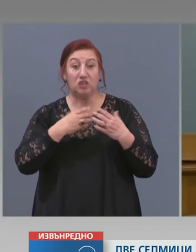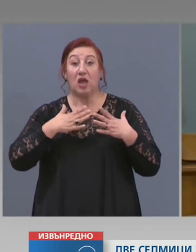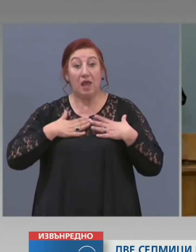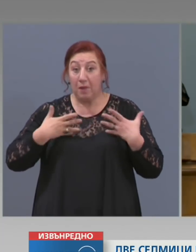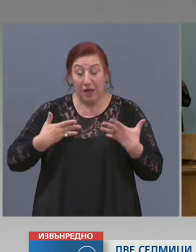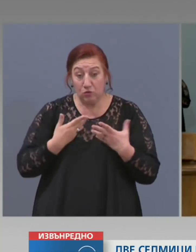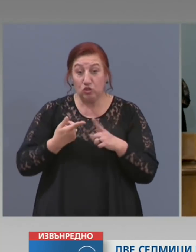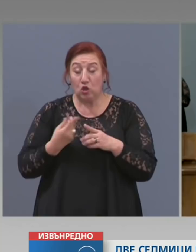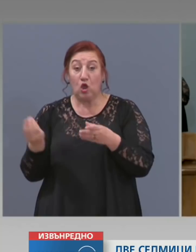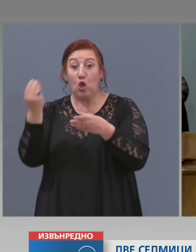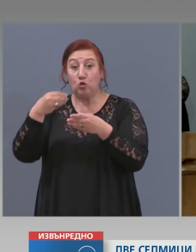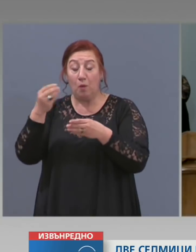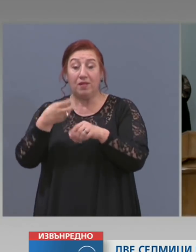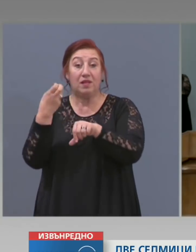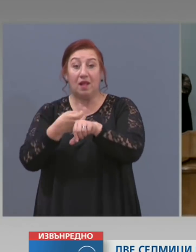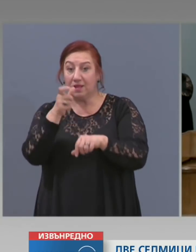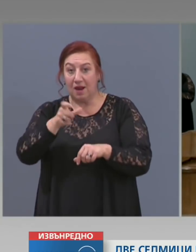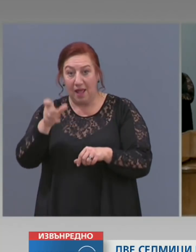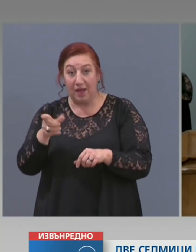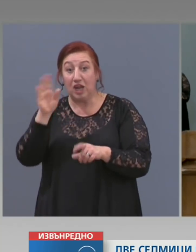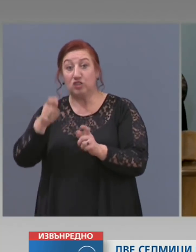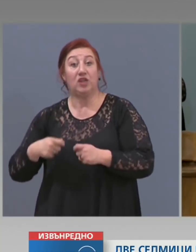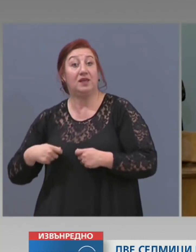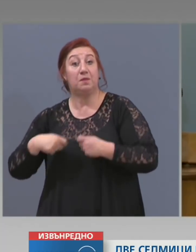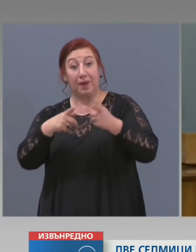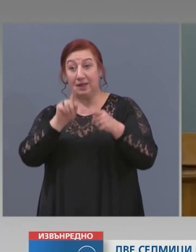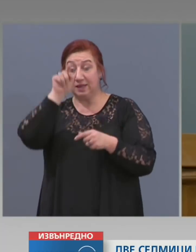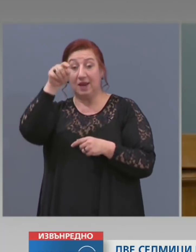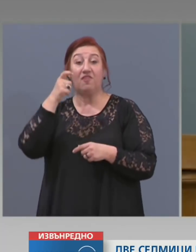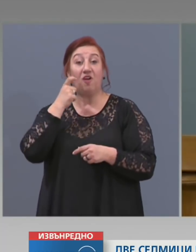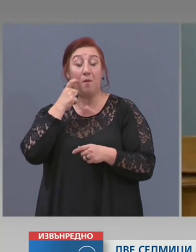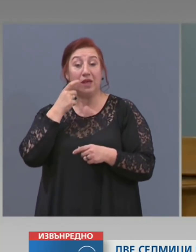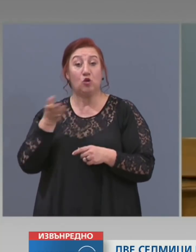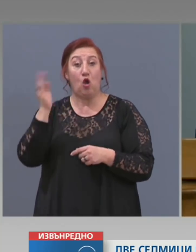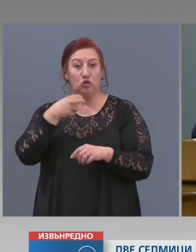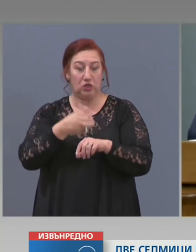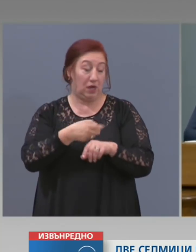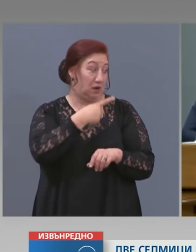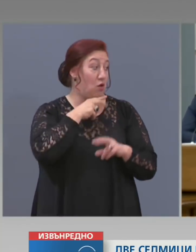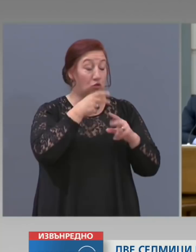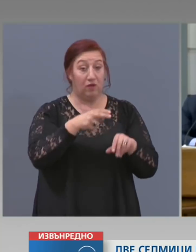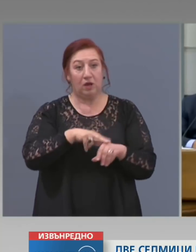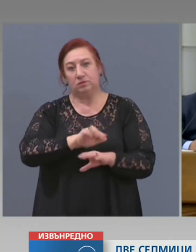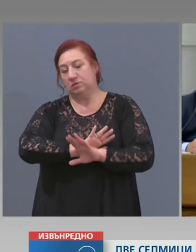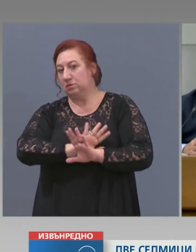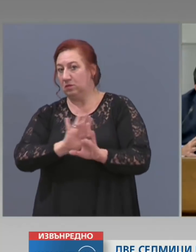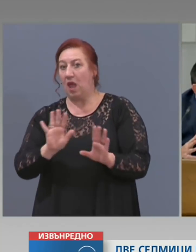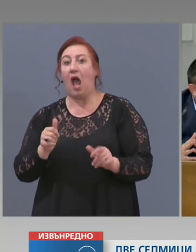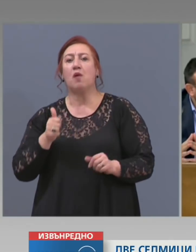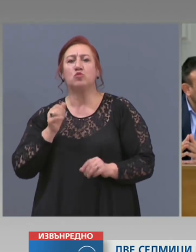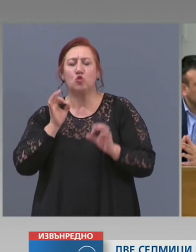лекари, там ще бъдат изпращани? Благодаря ви. Абсолютно. Това е едно от изключенията